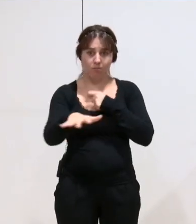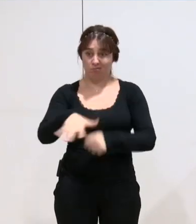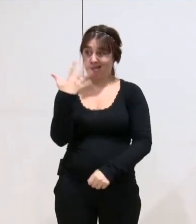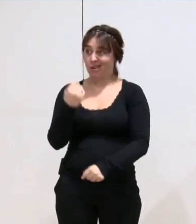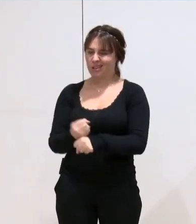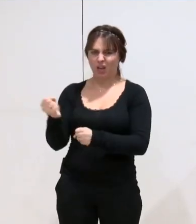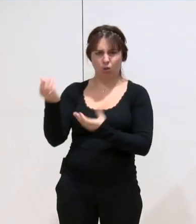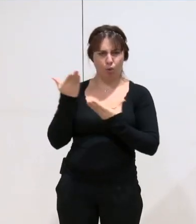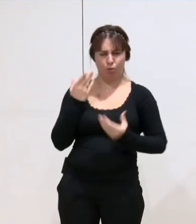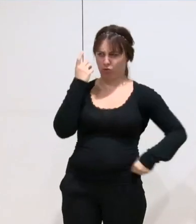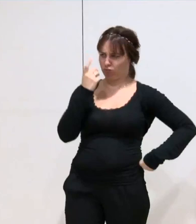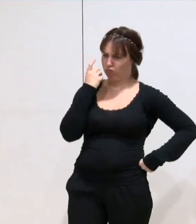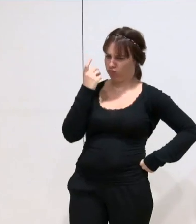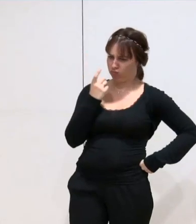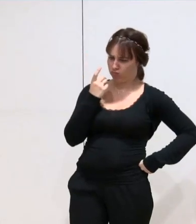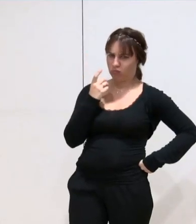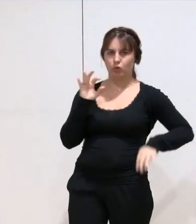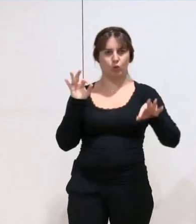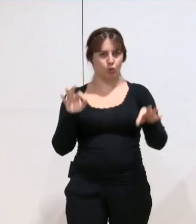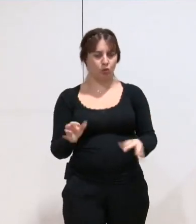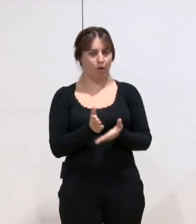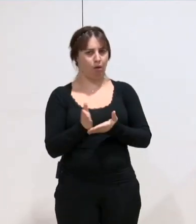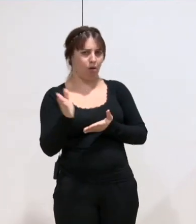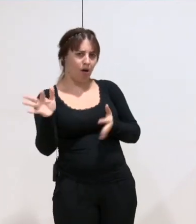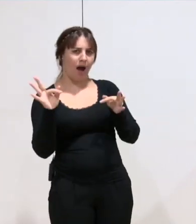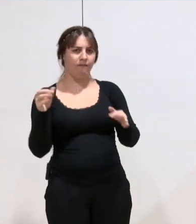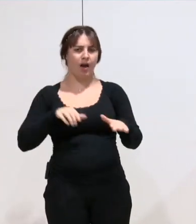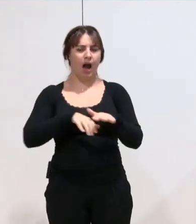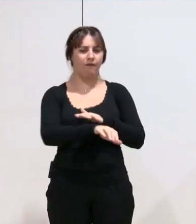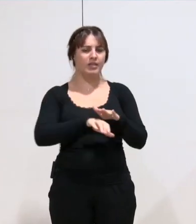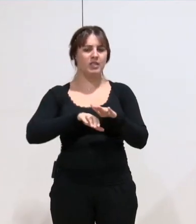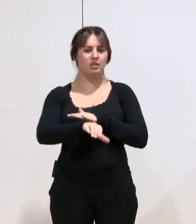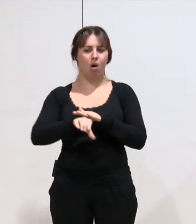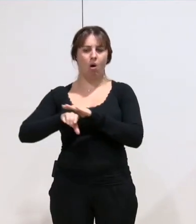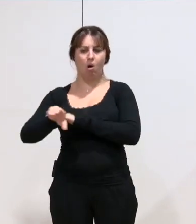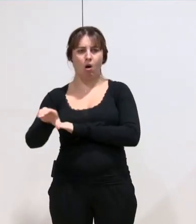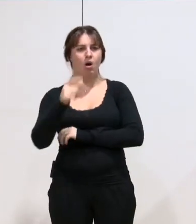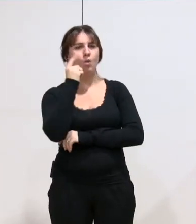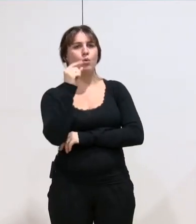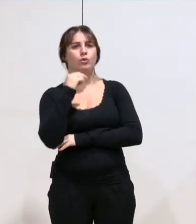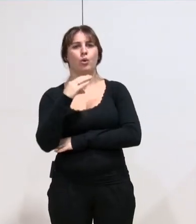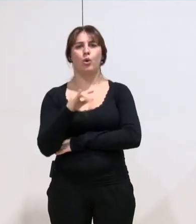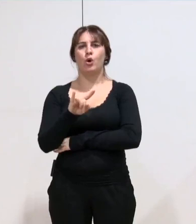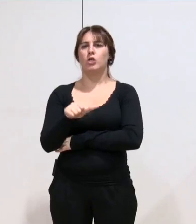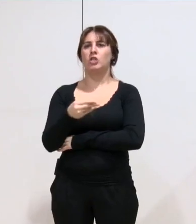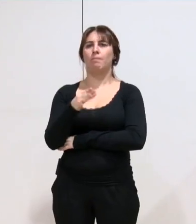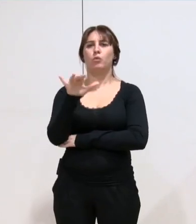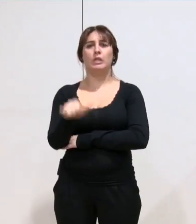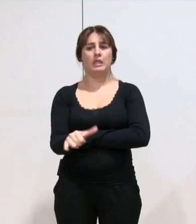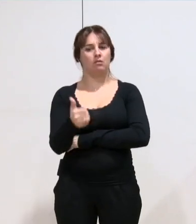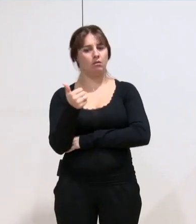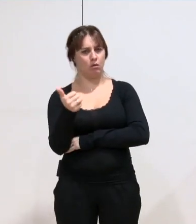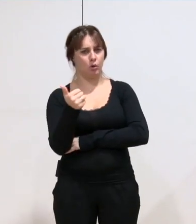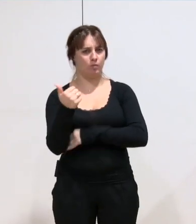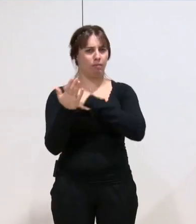l'occurrence. Après, on a glissé vaguement sur des notions d'investissement. Et je crois que Mathieu Chamussier avait même demandé à ce qu'on nous précise